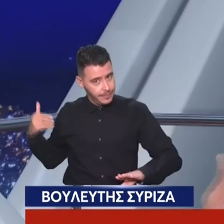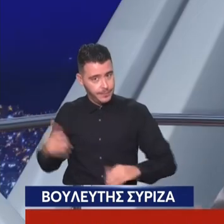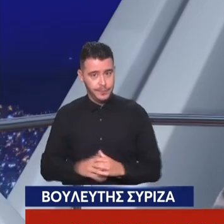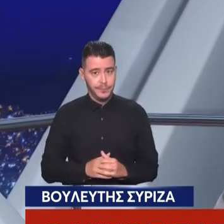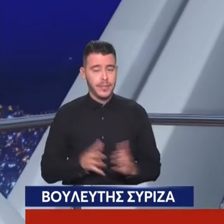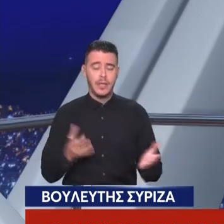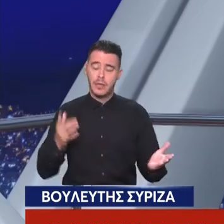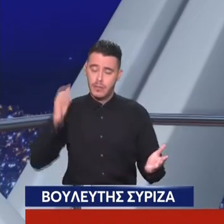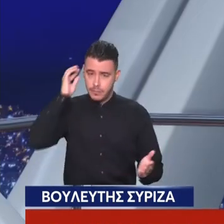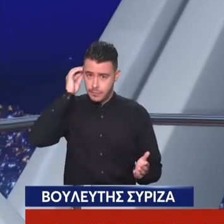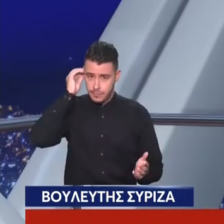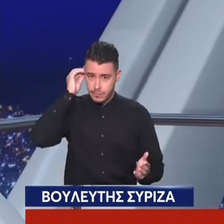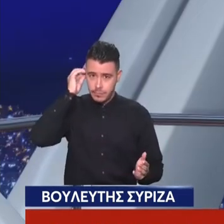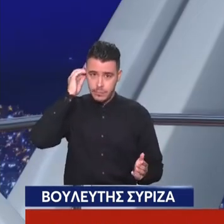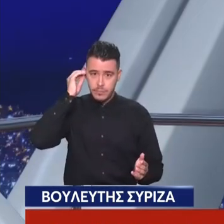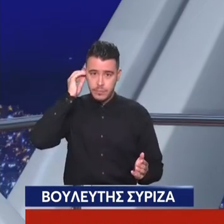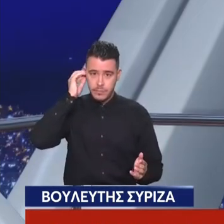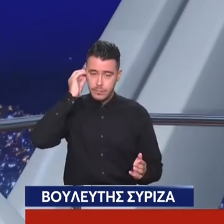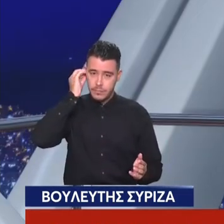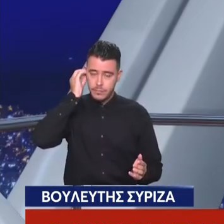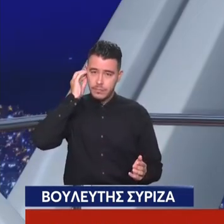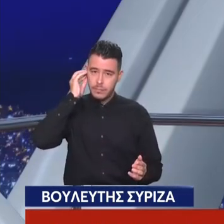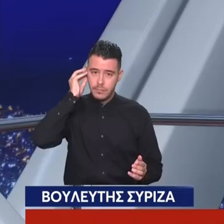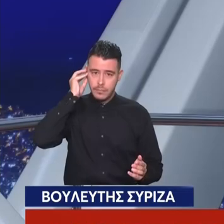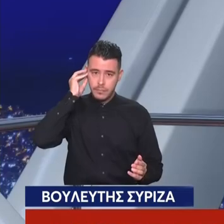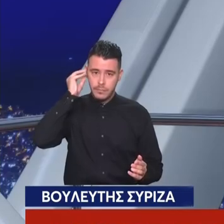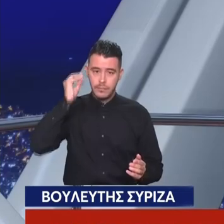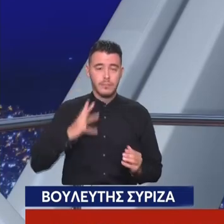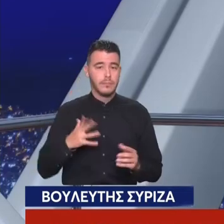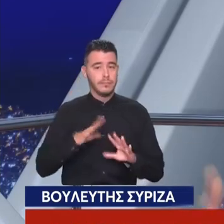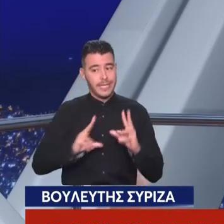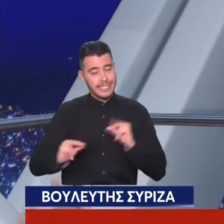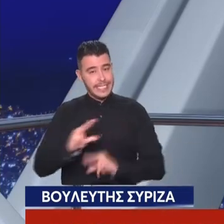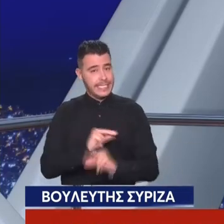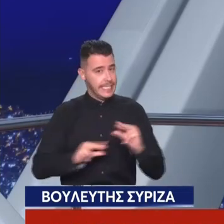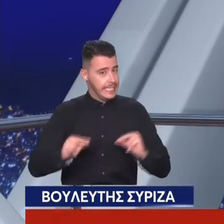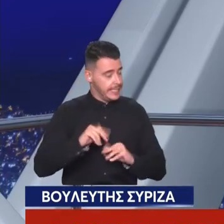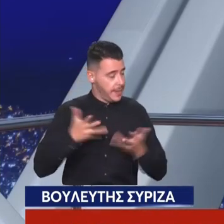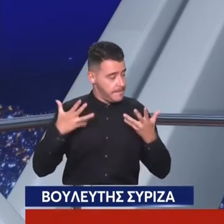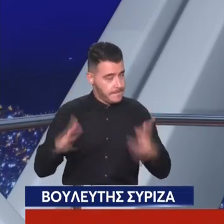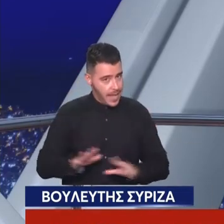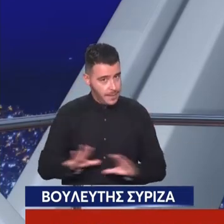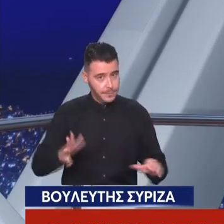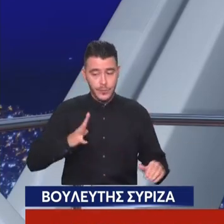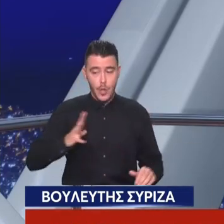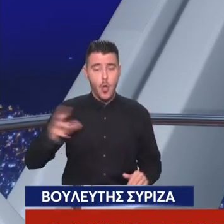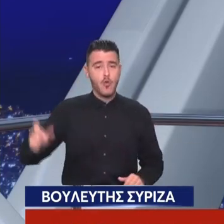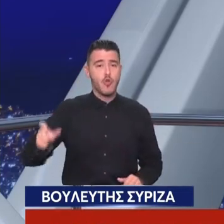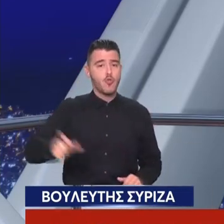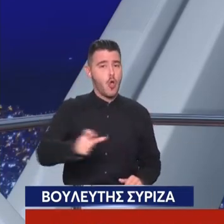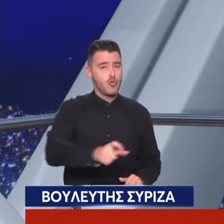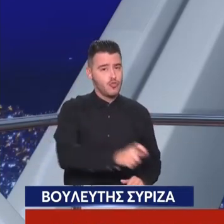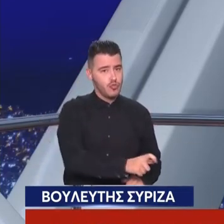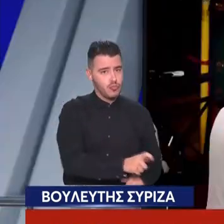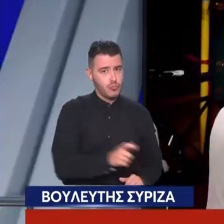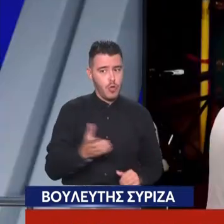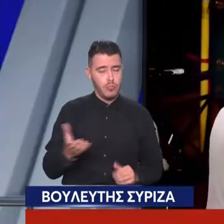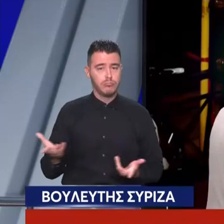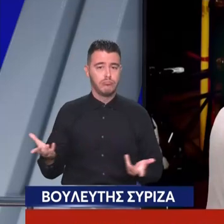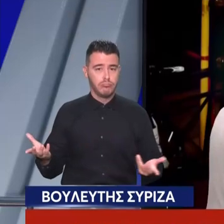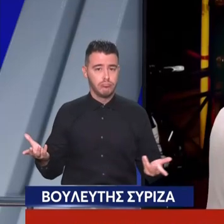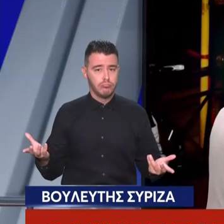πιο δημιουργική, πιο περιεκτική. Σε κάθε περίπτωση, η στήριξη η δική μου, η δική μας και του κόσμου που υπηρετούμε αυτή την προσπάθεια είναι